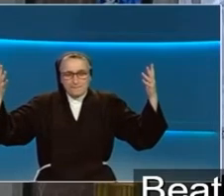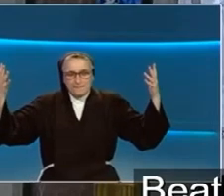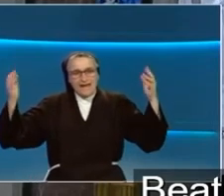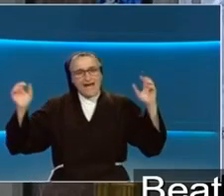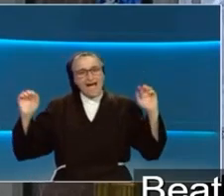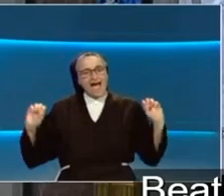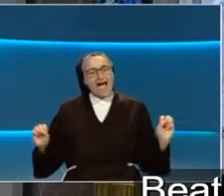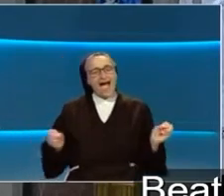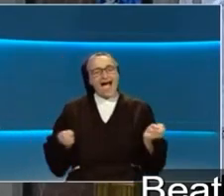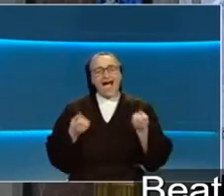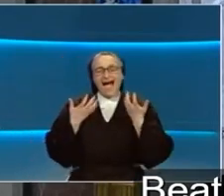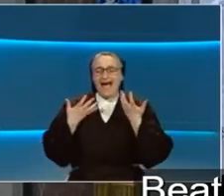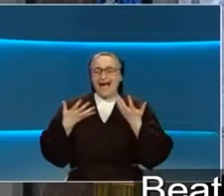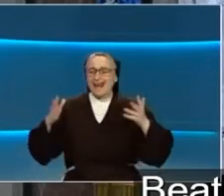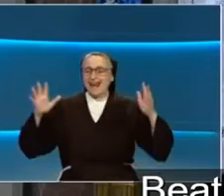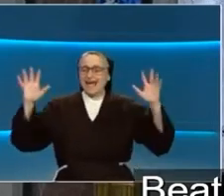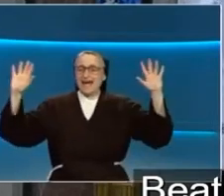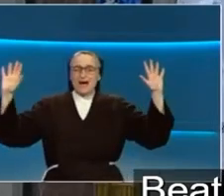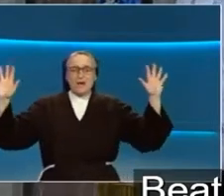alleluia.